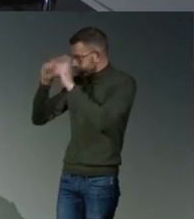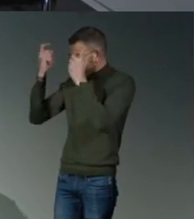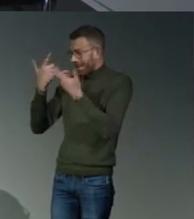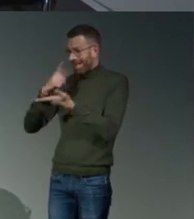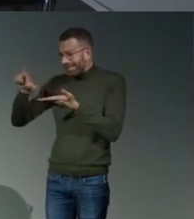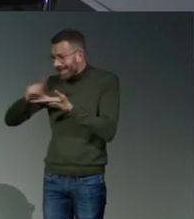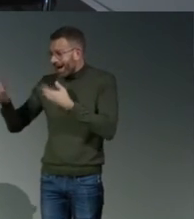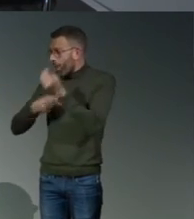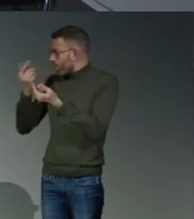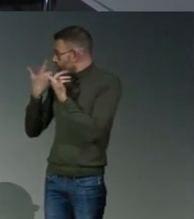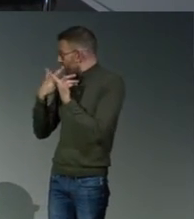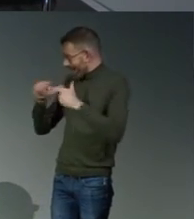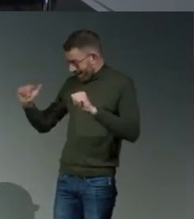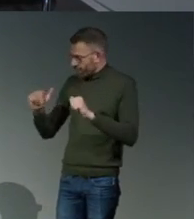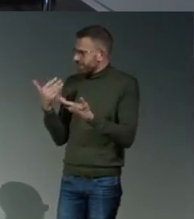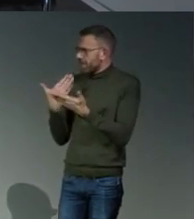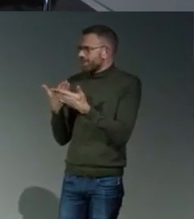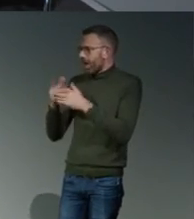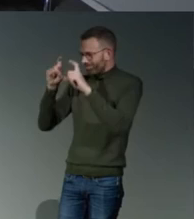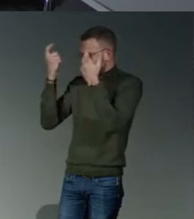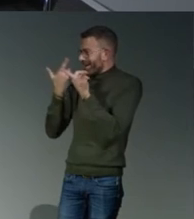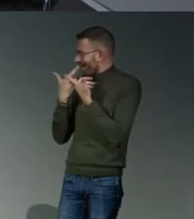linguistes, en fait, ils apprennent du coup un langage.